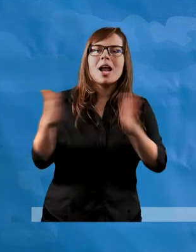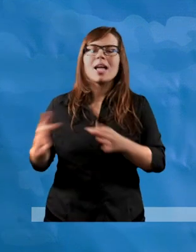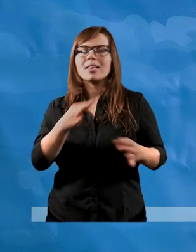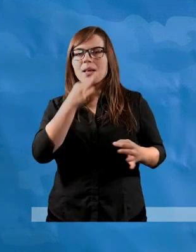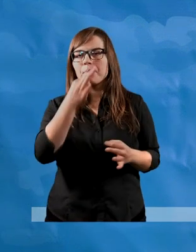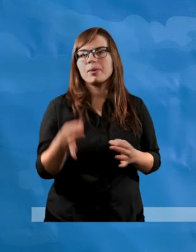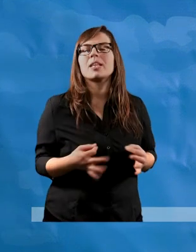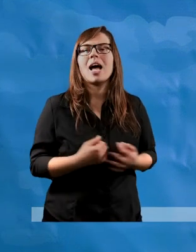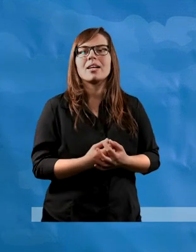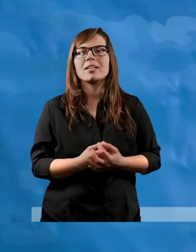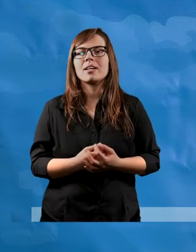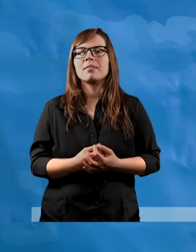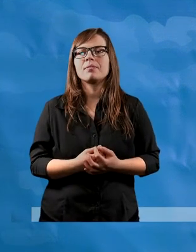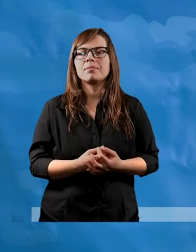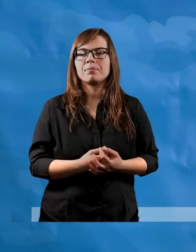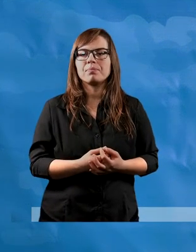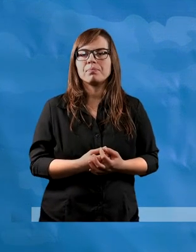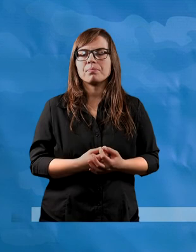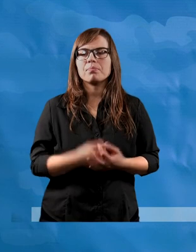pytanie. Myślę, że już jedno...